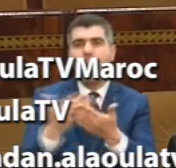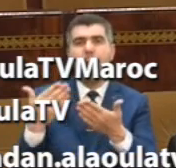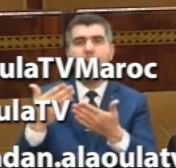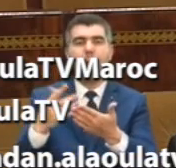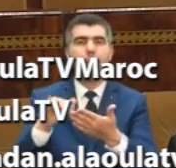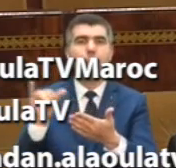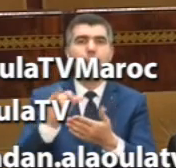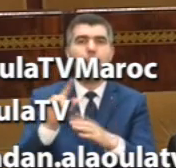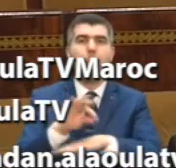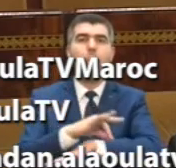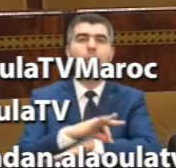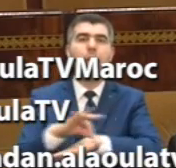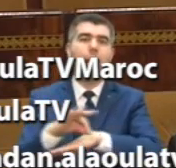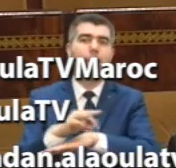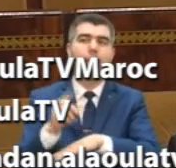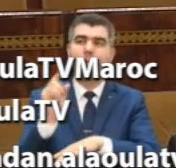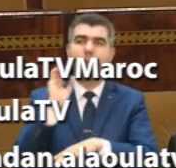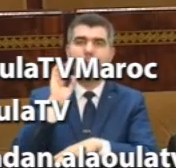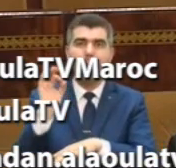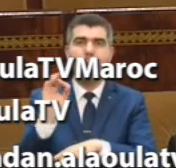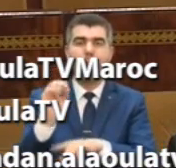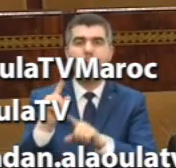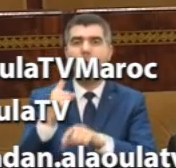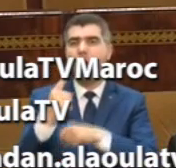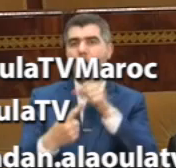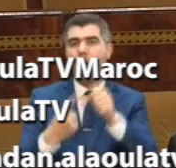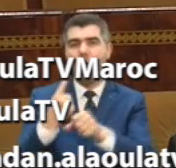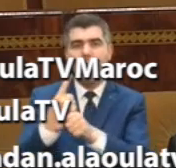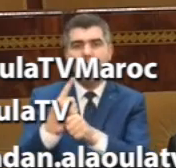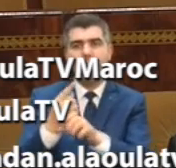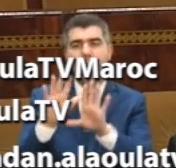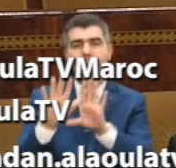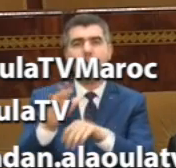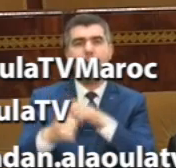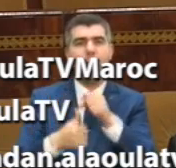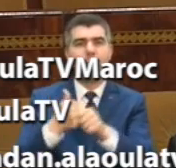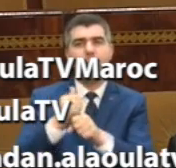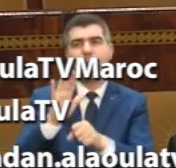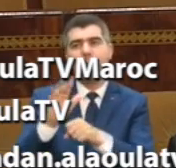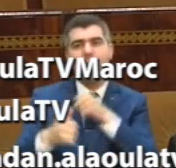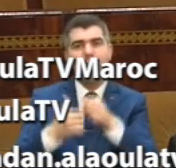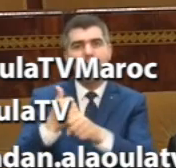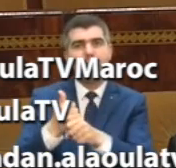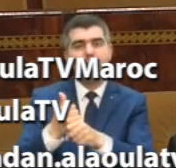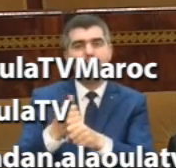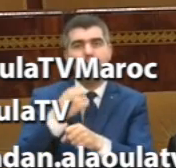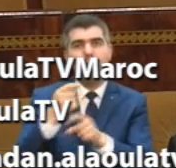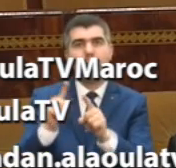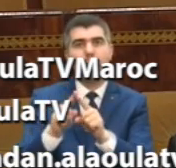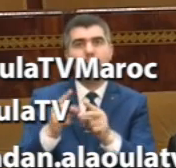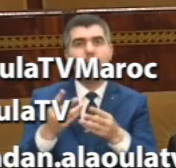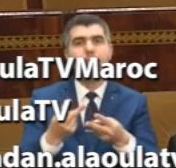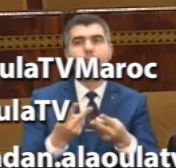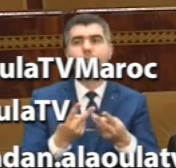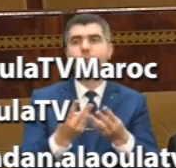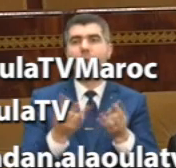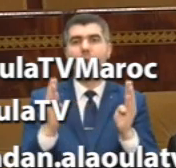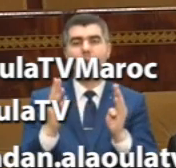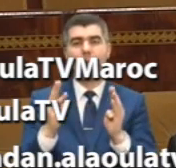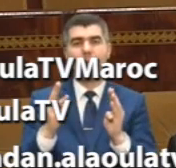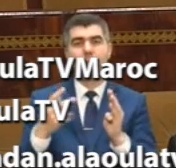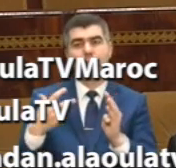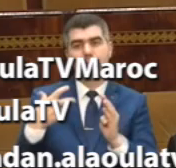وأنت موظف بسيط في ظرف سنة أو 10 سنوات أو 5 سنوات؟ السيد عنده الفيلا وعنده سيارة